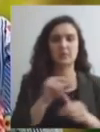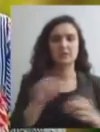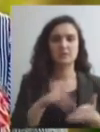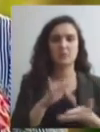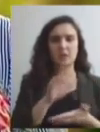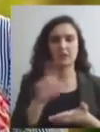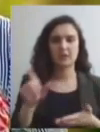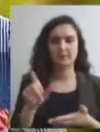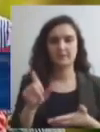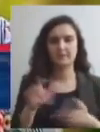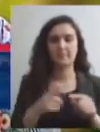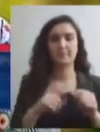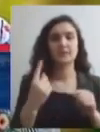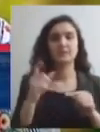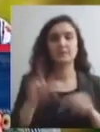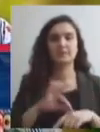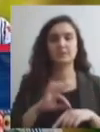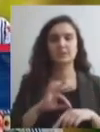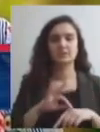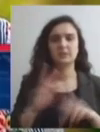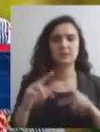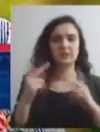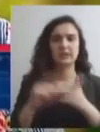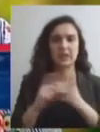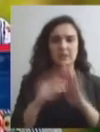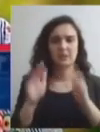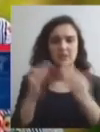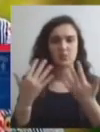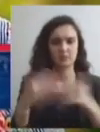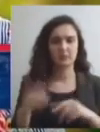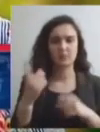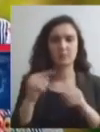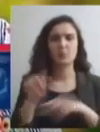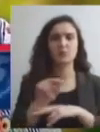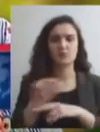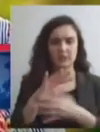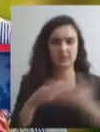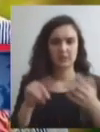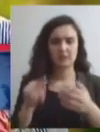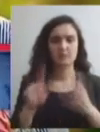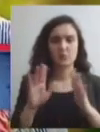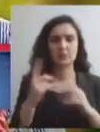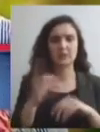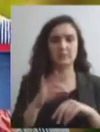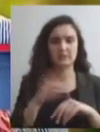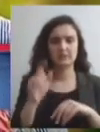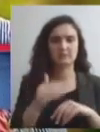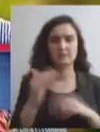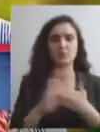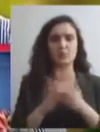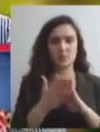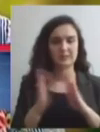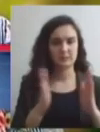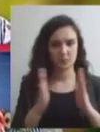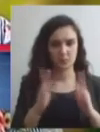მოქალაქეები. ერთი პაციენტი გადავიდა რეანიმაციიდან და რეანიმაციაში მკურნალობას აგრძელებს მხოლოდ ერთი პაციენტი, მისი მდგომარეობა